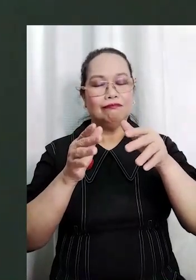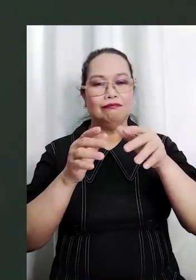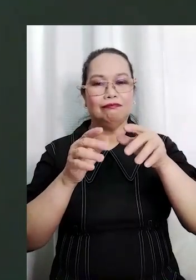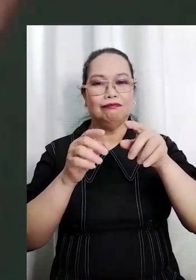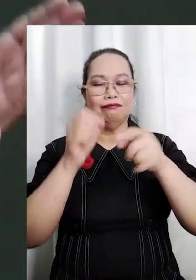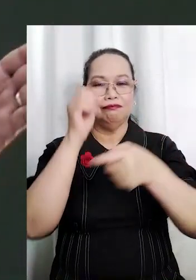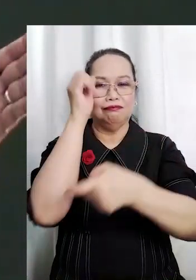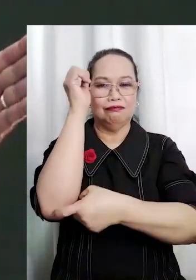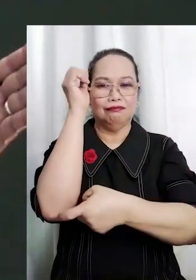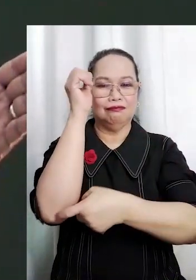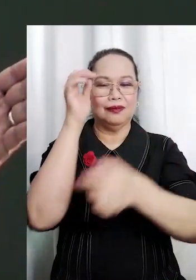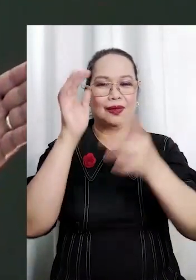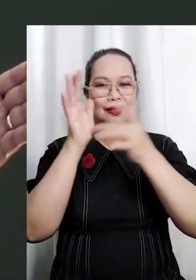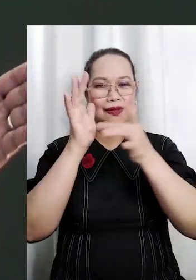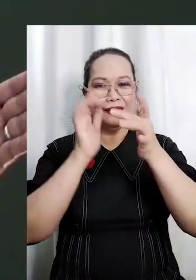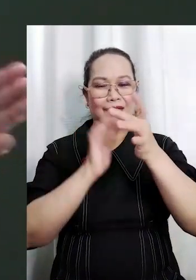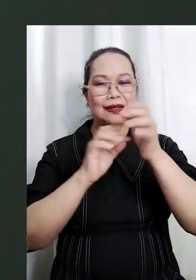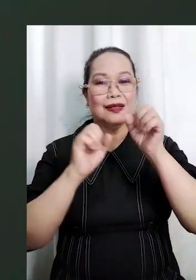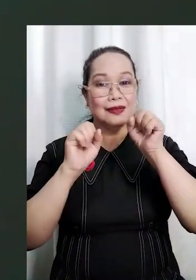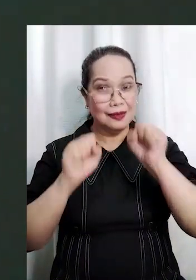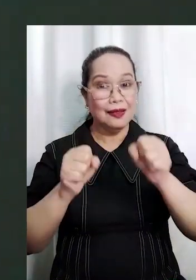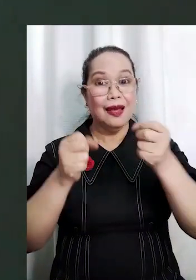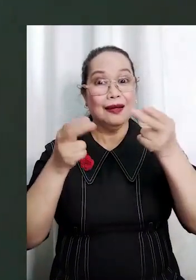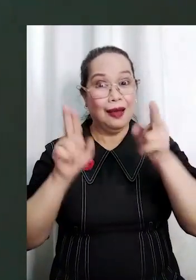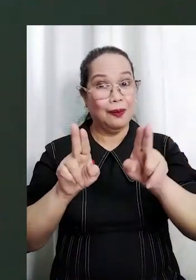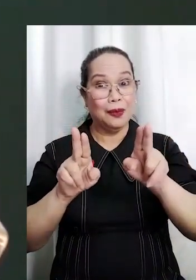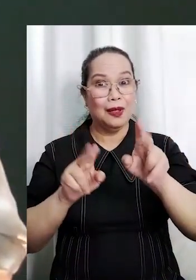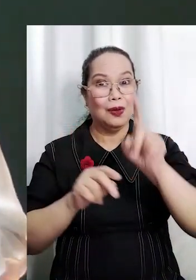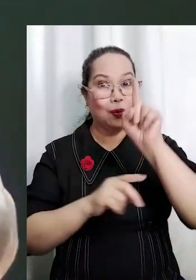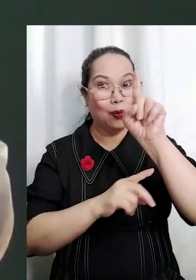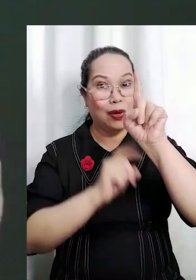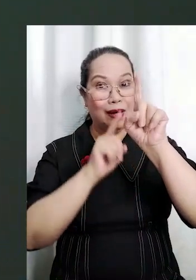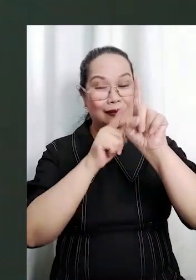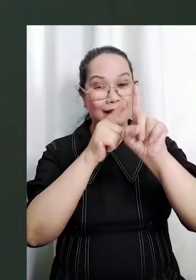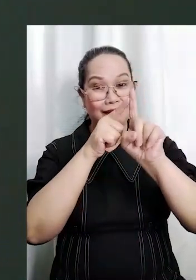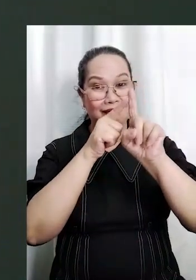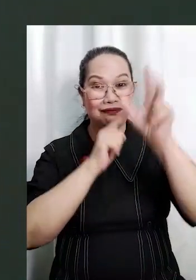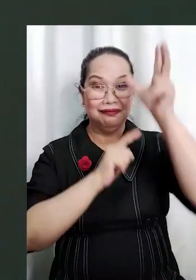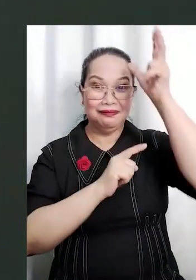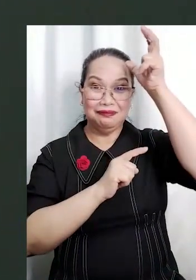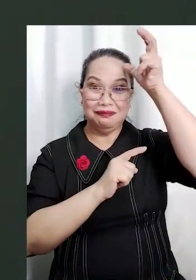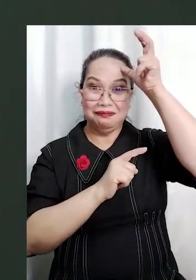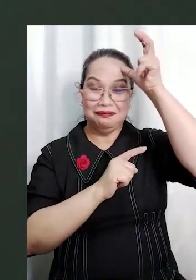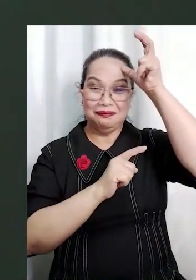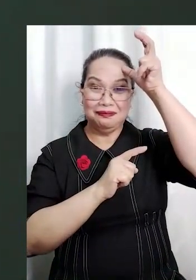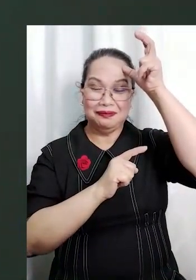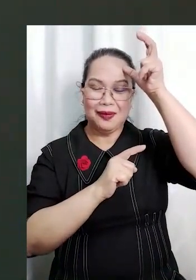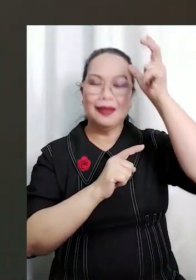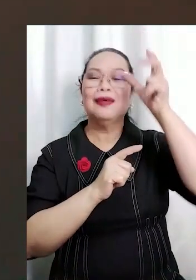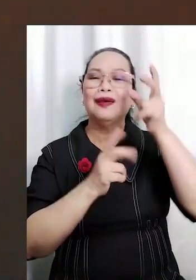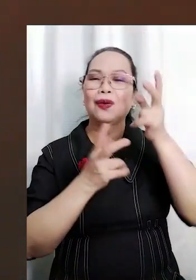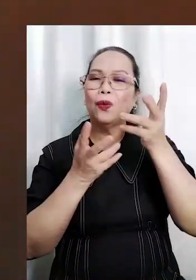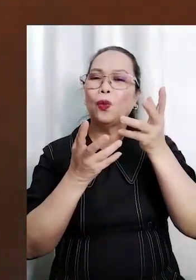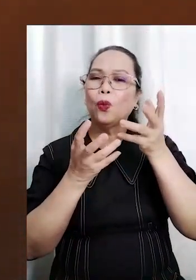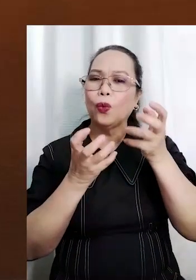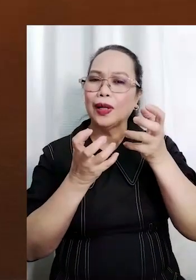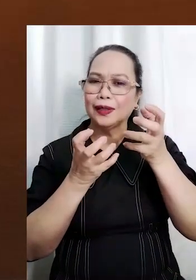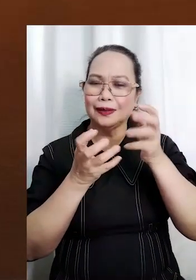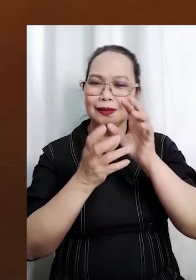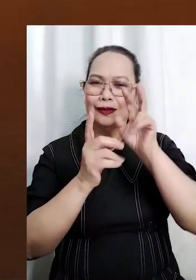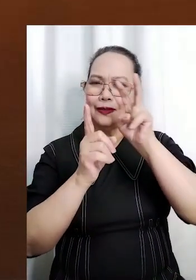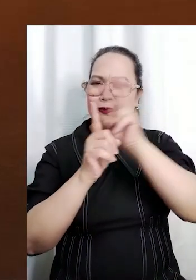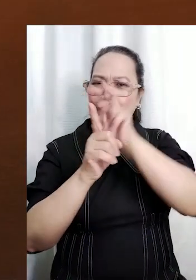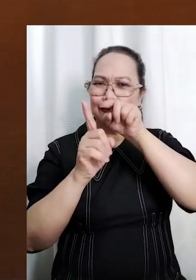there are two possible outcomes. One, the way of the devil's outcome is that